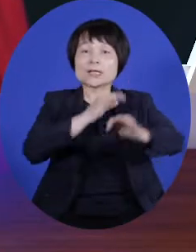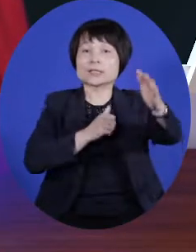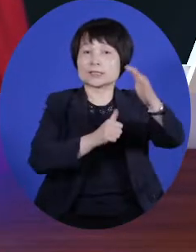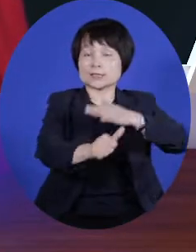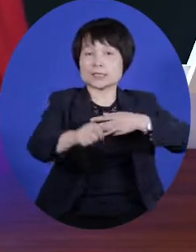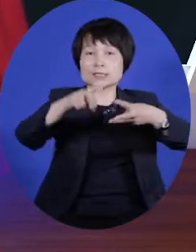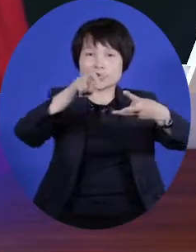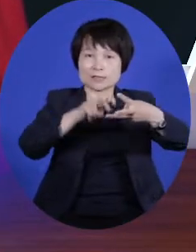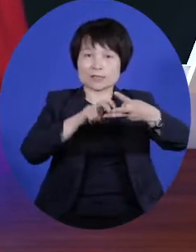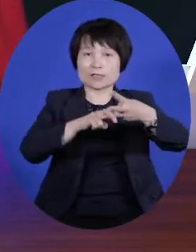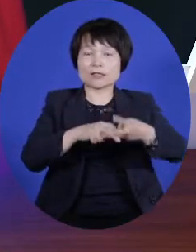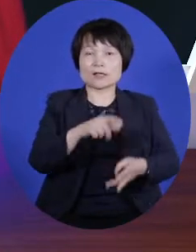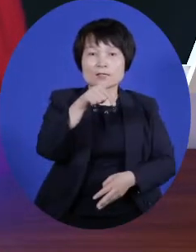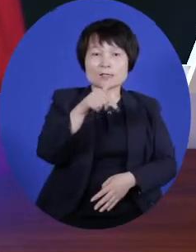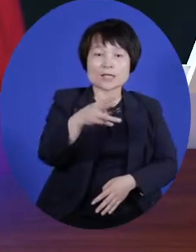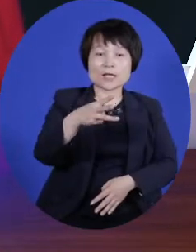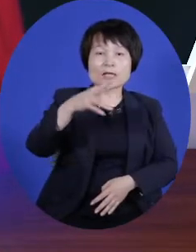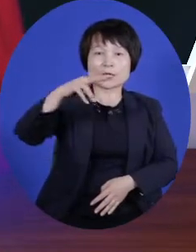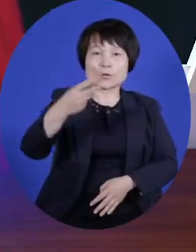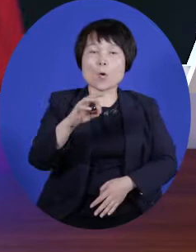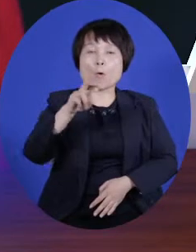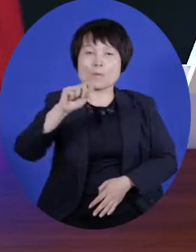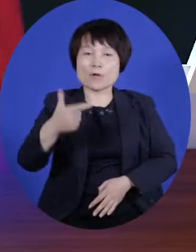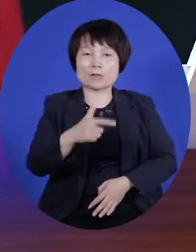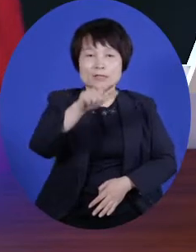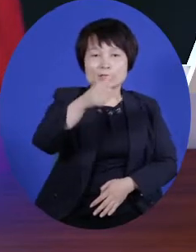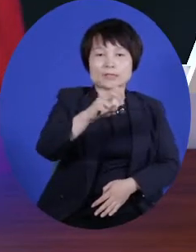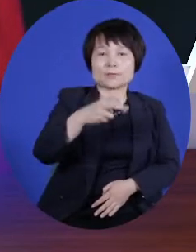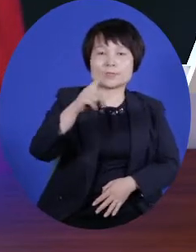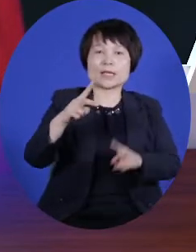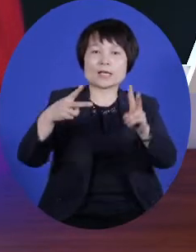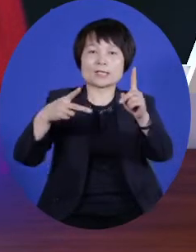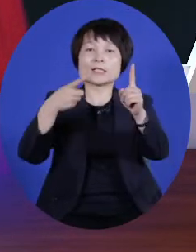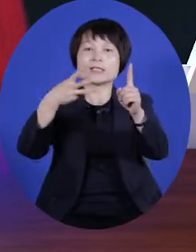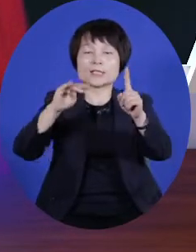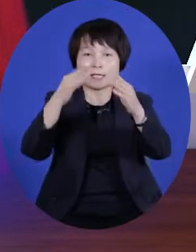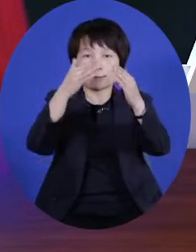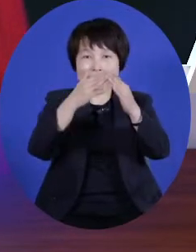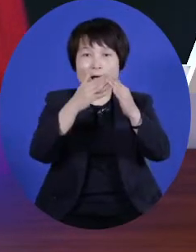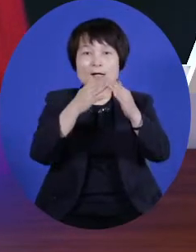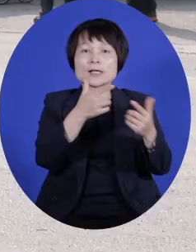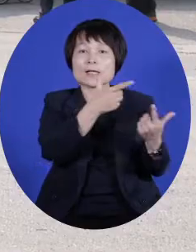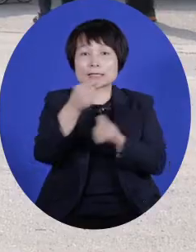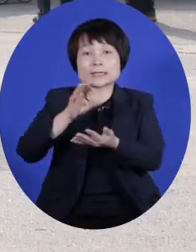찾아가는 주민지원서비스센터가 지난 2일 계룡면 금대일리 마을회관을 찾았습니다.